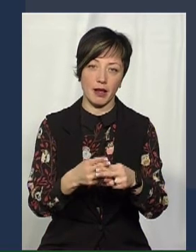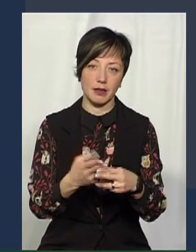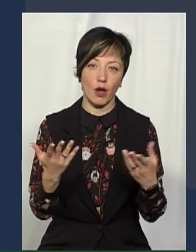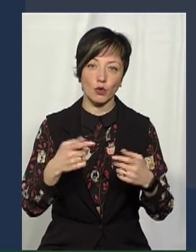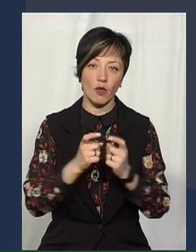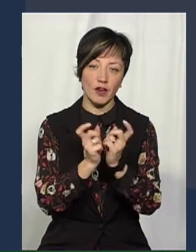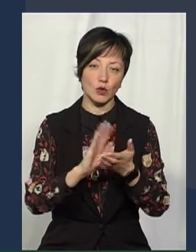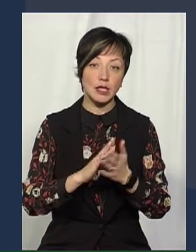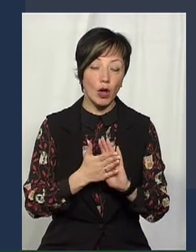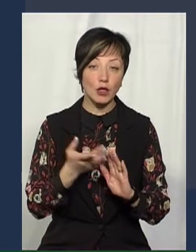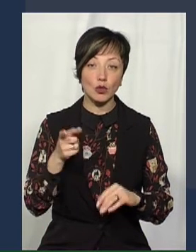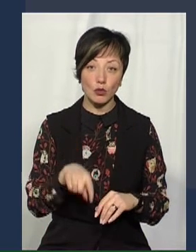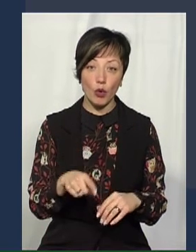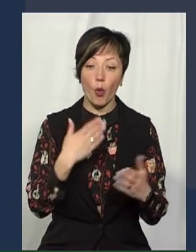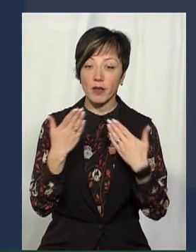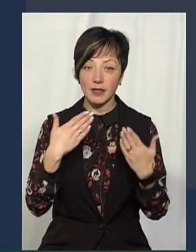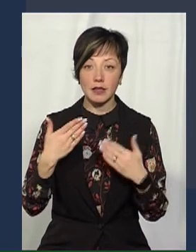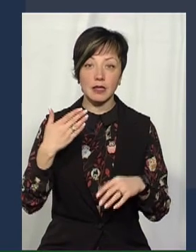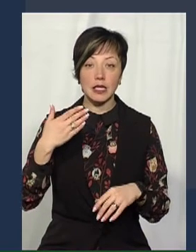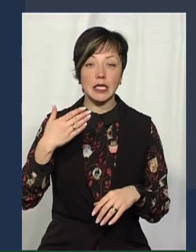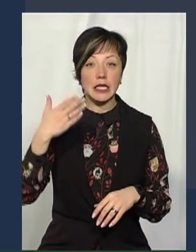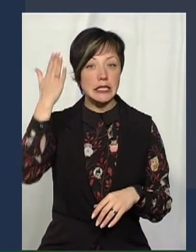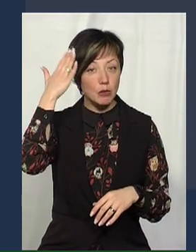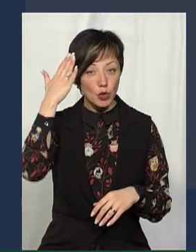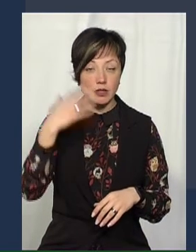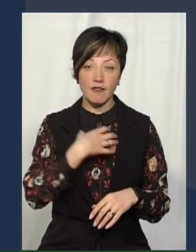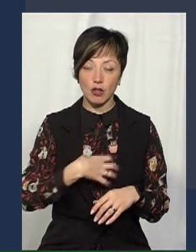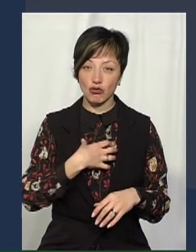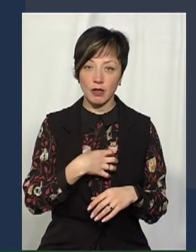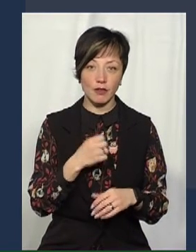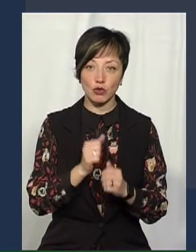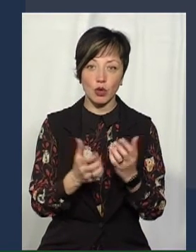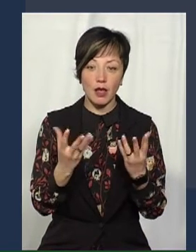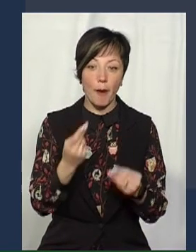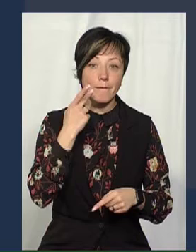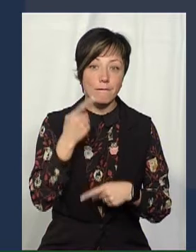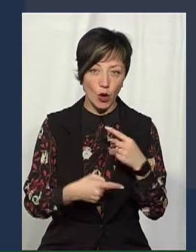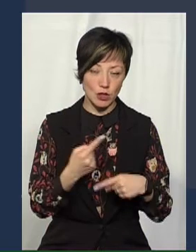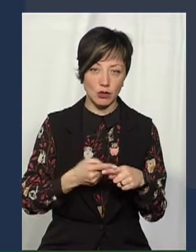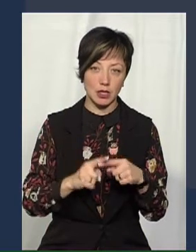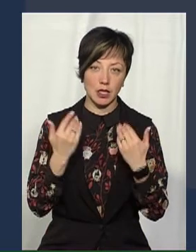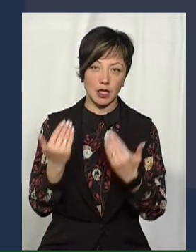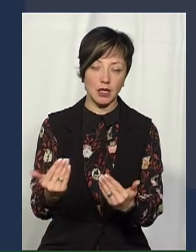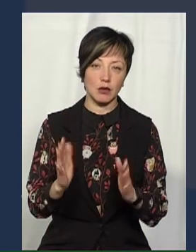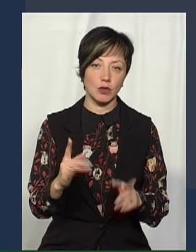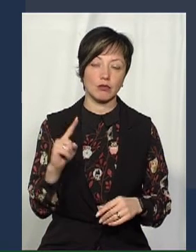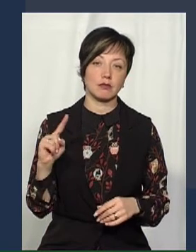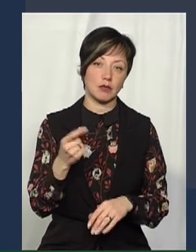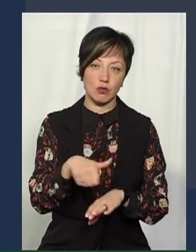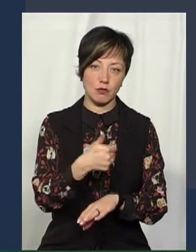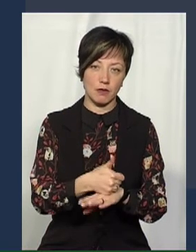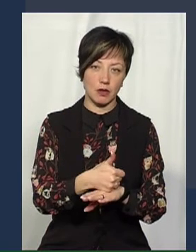складну ситуацію. Тому комунікативні здібності для них будуть дуже важливі не то, що щодня, а постійно. Це їхня буде одна з